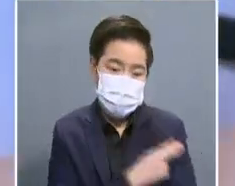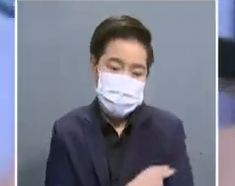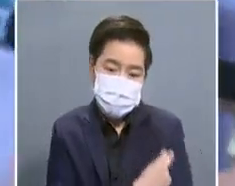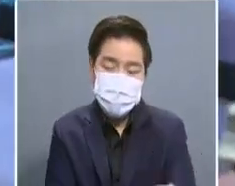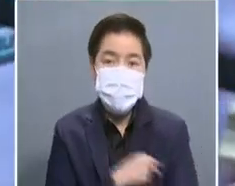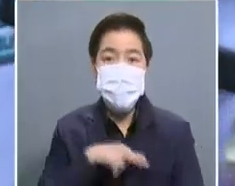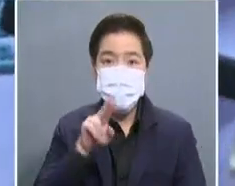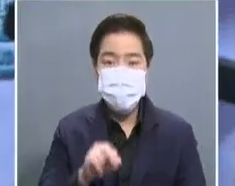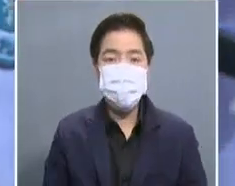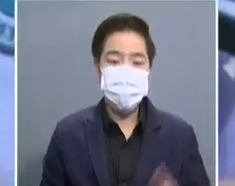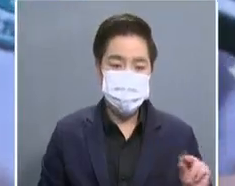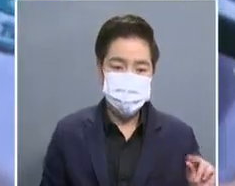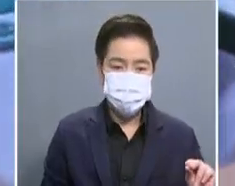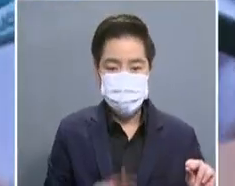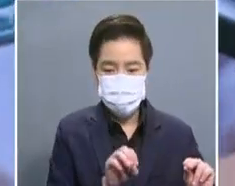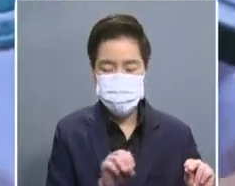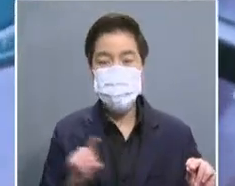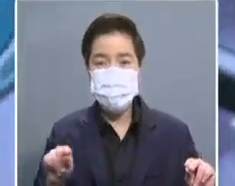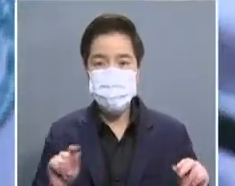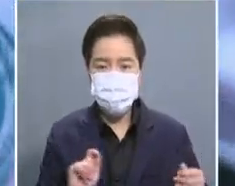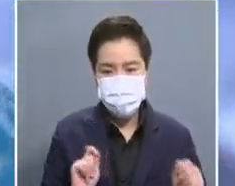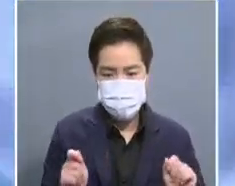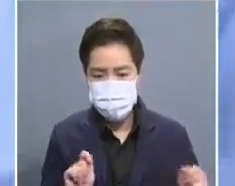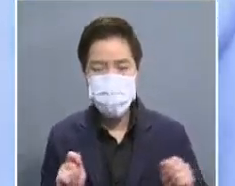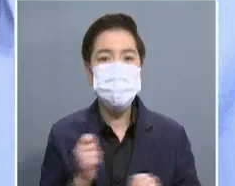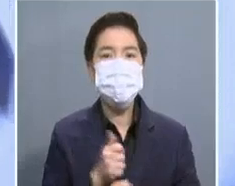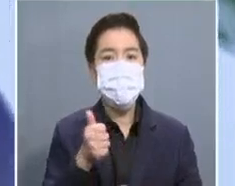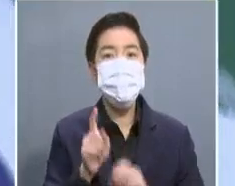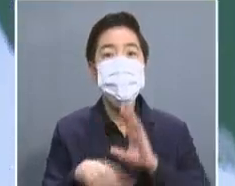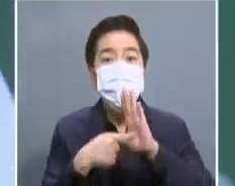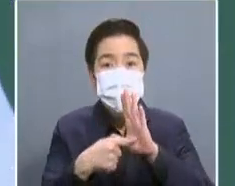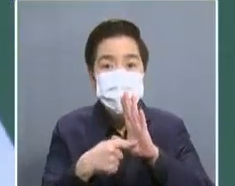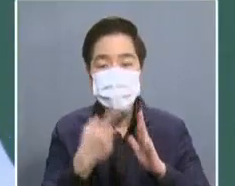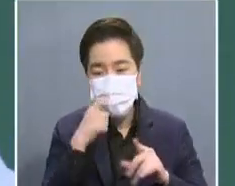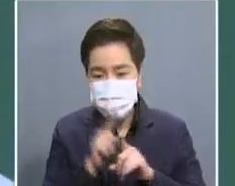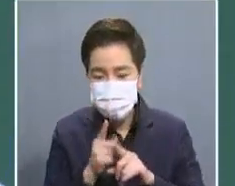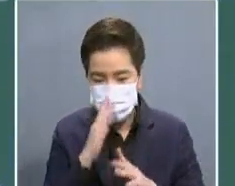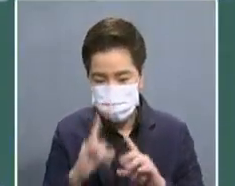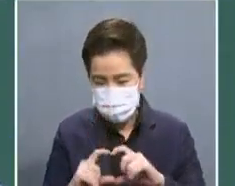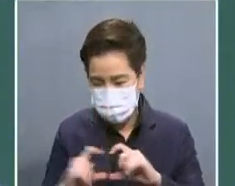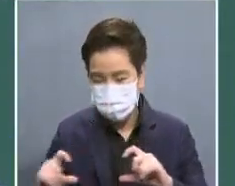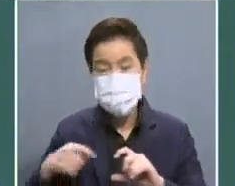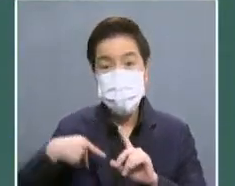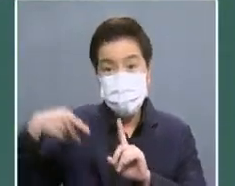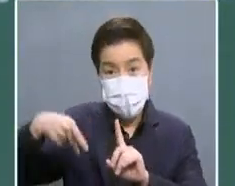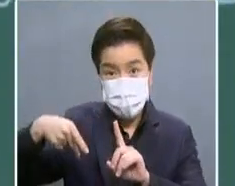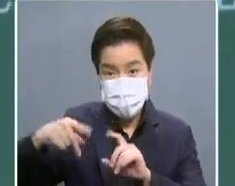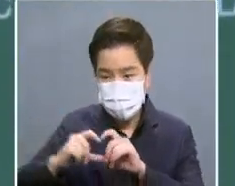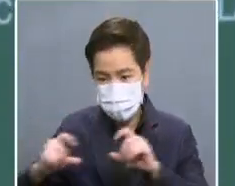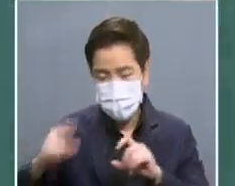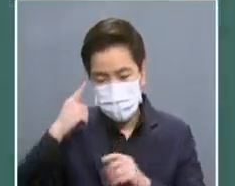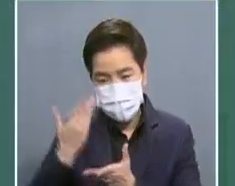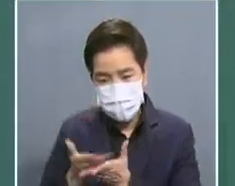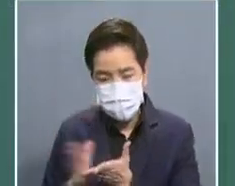เป็น30 50 20ซึ่งก็ปรับเปลี่ยนได ้ ยกตัวอย่างนะฮะสมมุติว่ามีวัคซีน1,000โดสอาจจะแบ่งเป็น